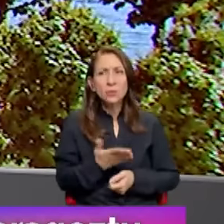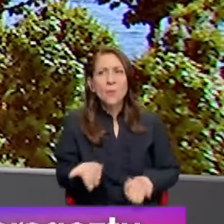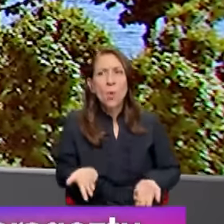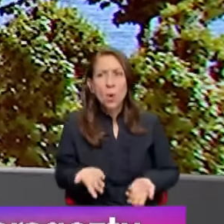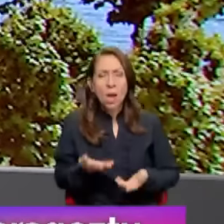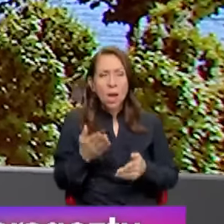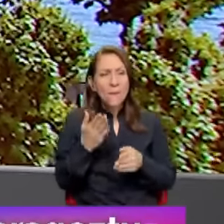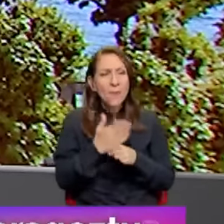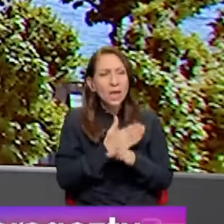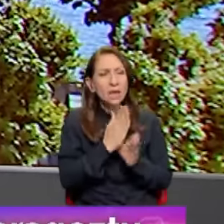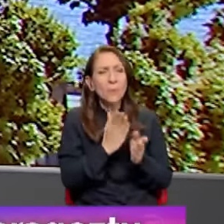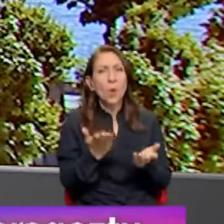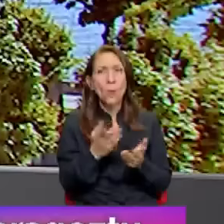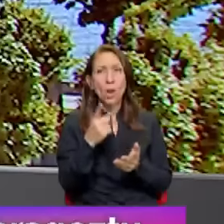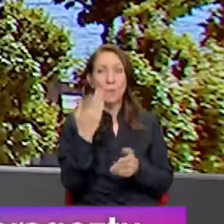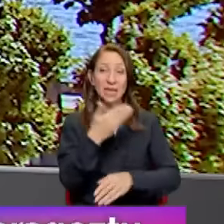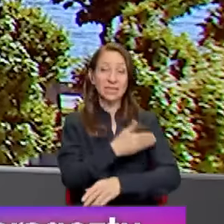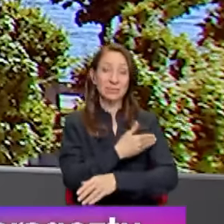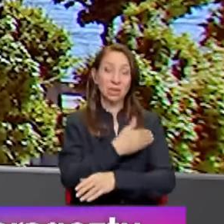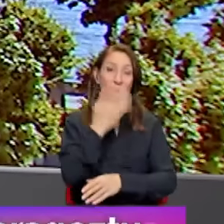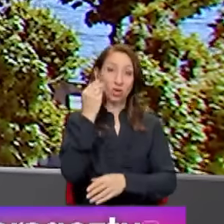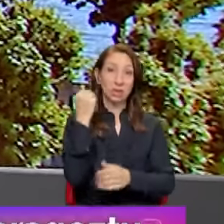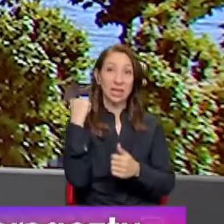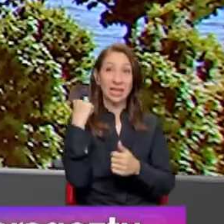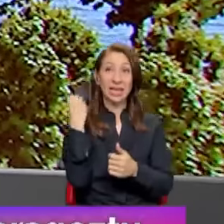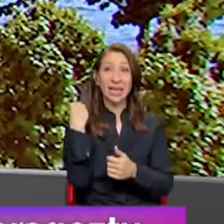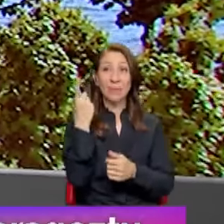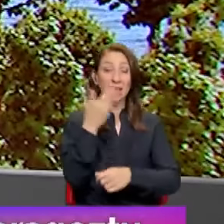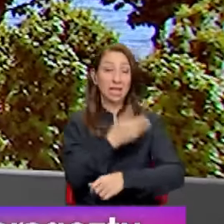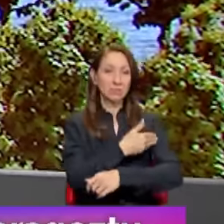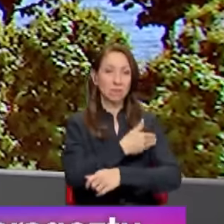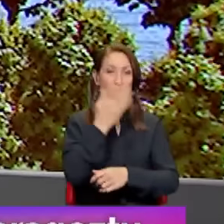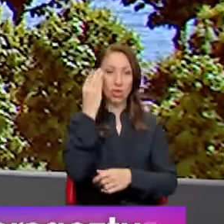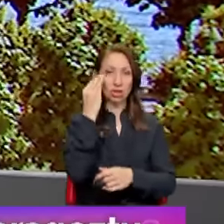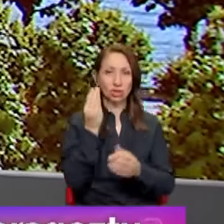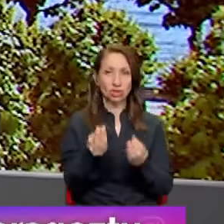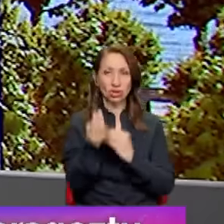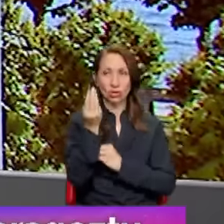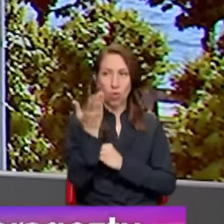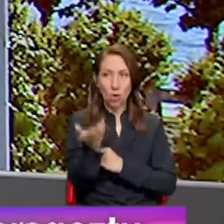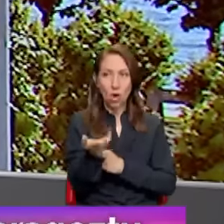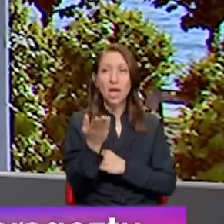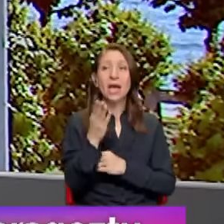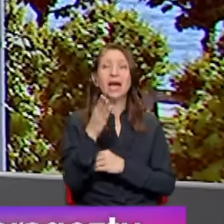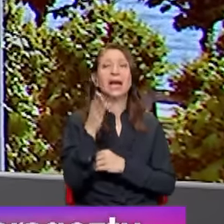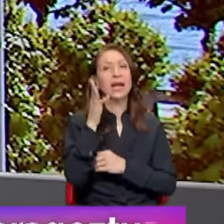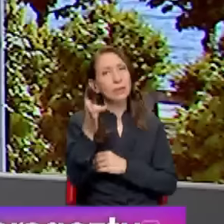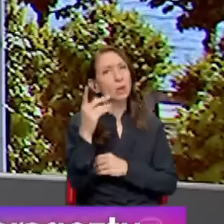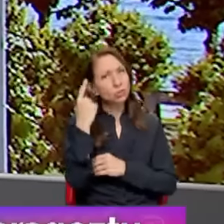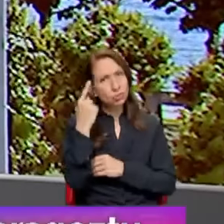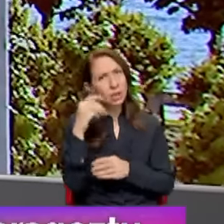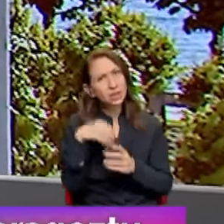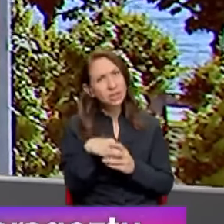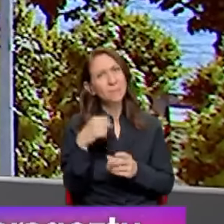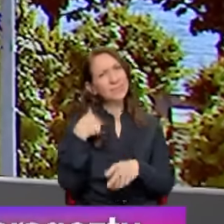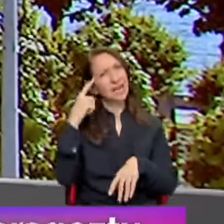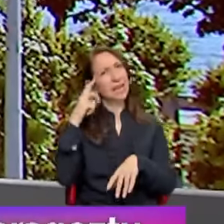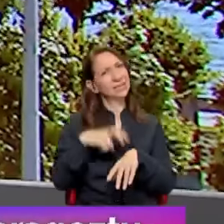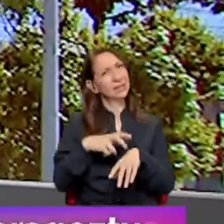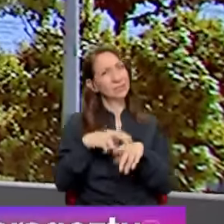memleketine gidemiyor böyle bir hizmet anlayışı yeni de bir hizmet anlayışı karşımızda gitmeyi düşünenler için biz